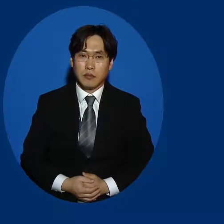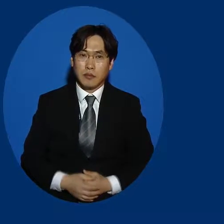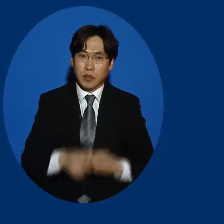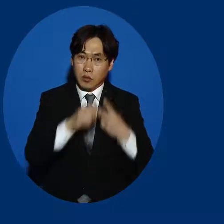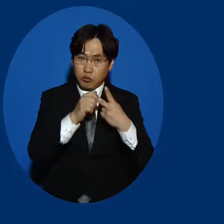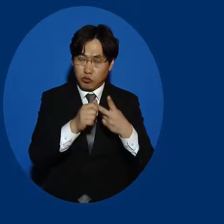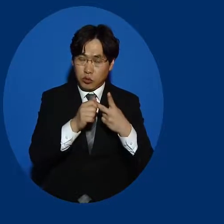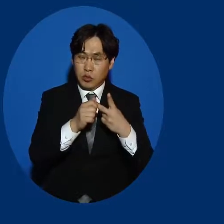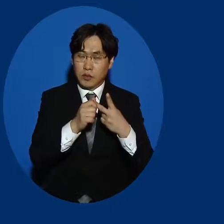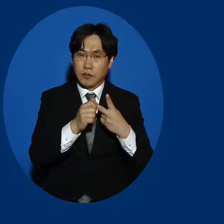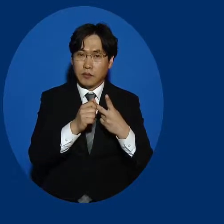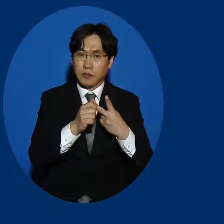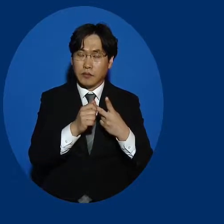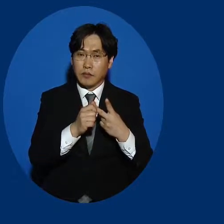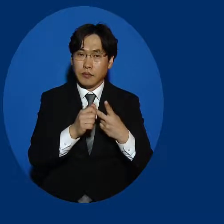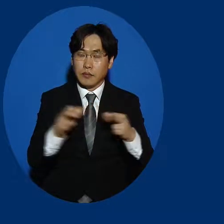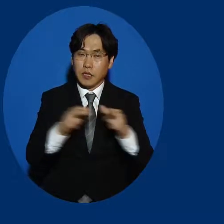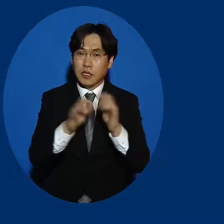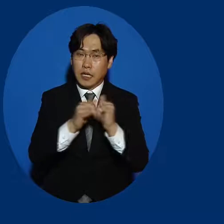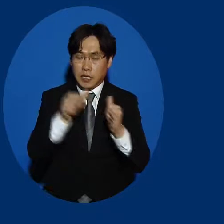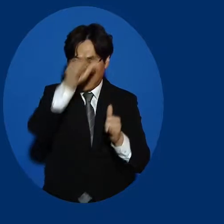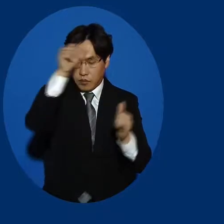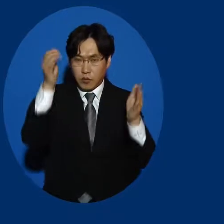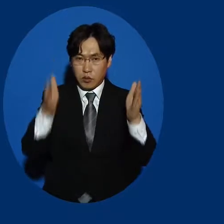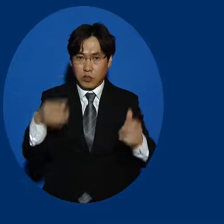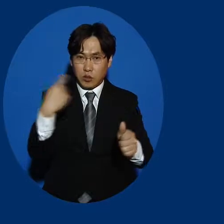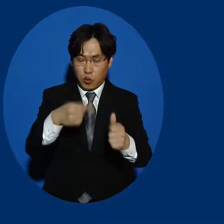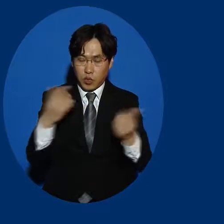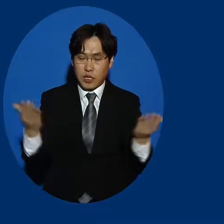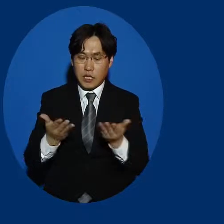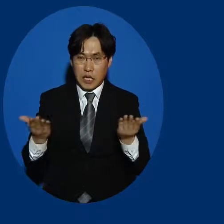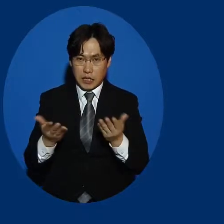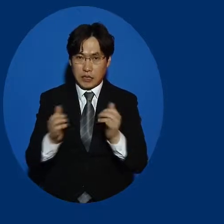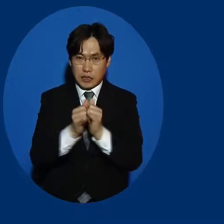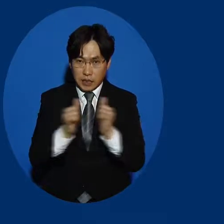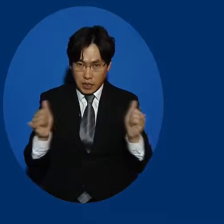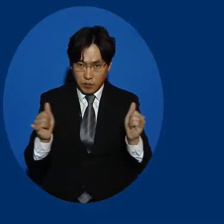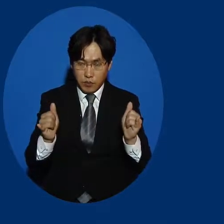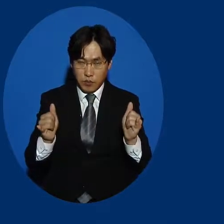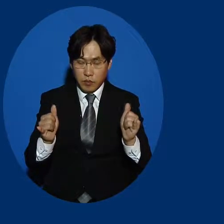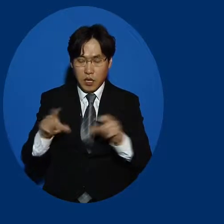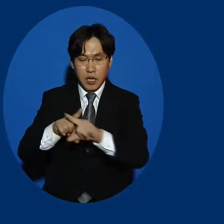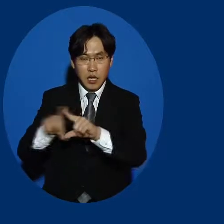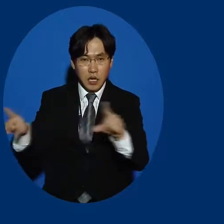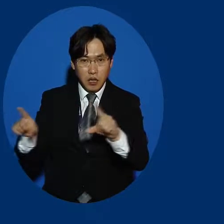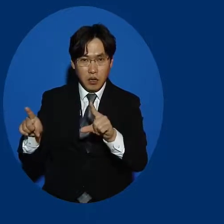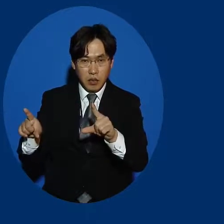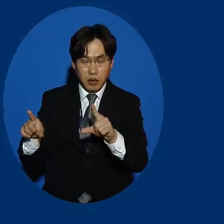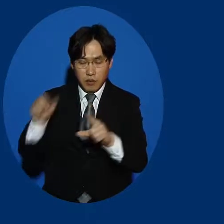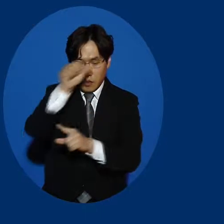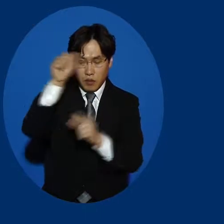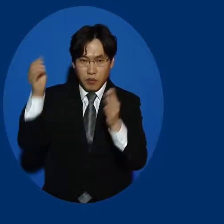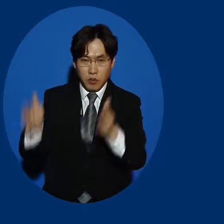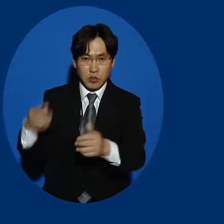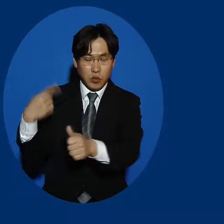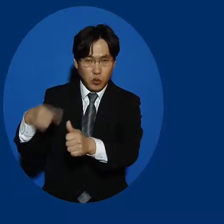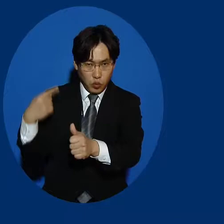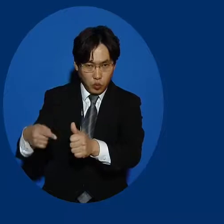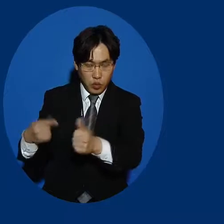둘째, 장애인 평생교육 시설 종사자나 일반 평생교육 시설